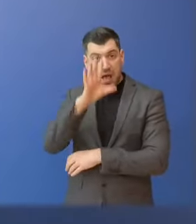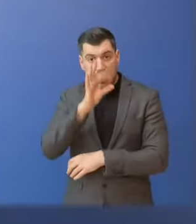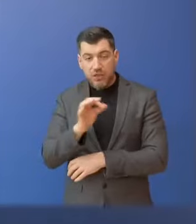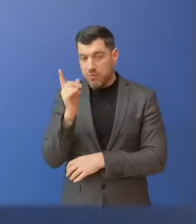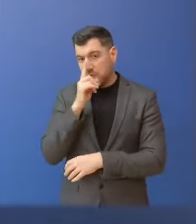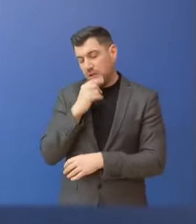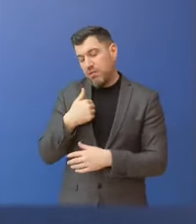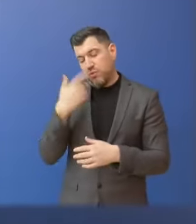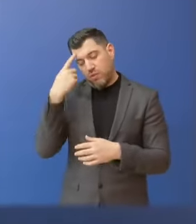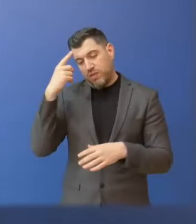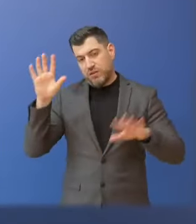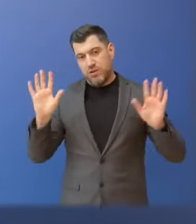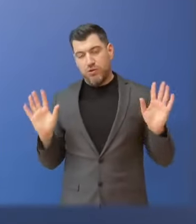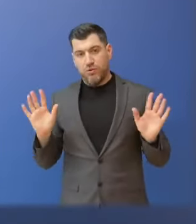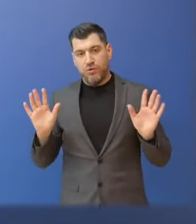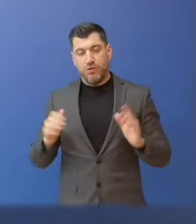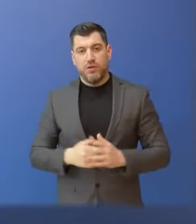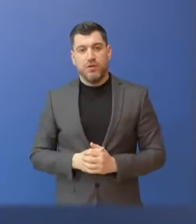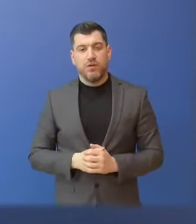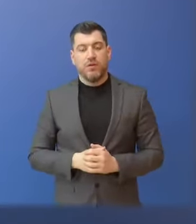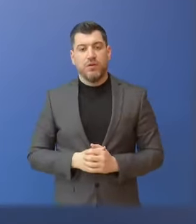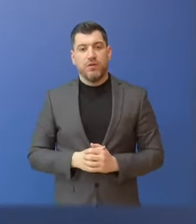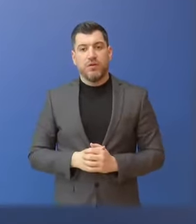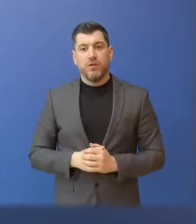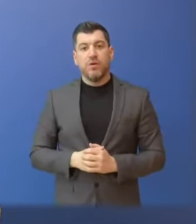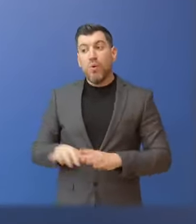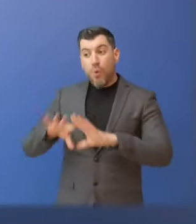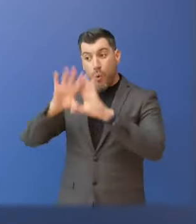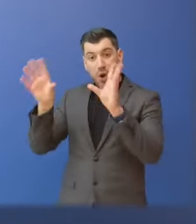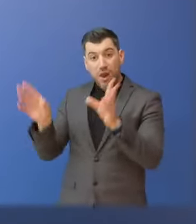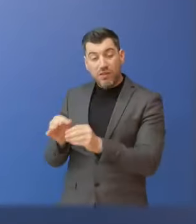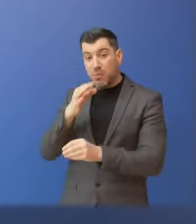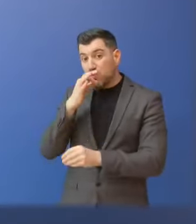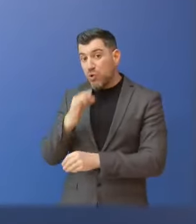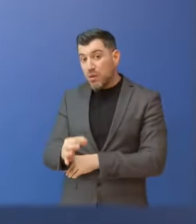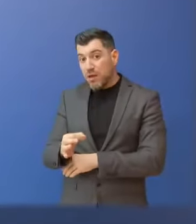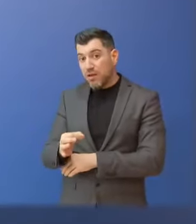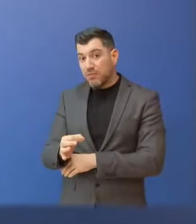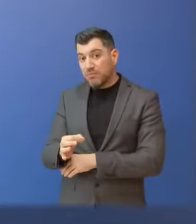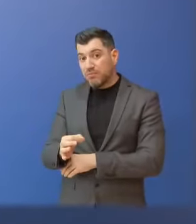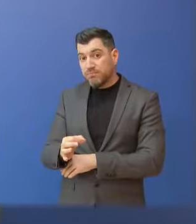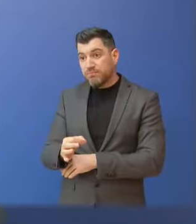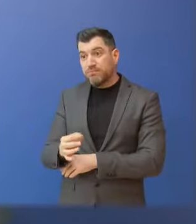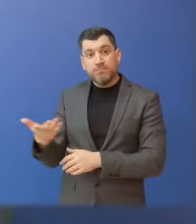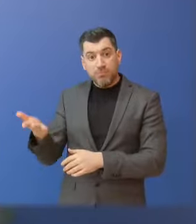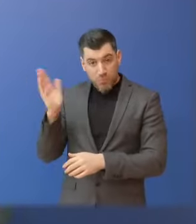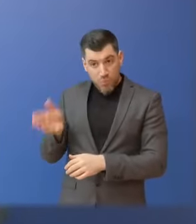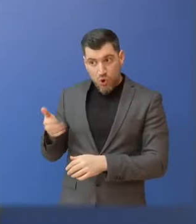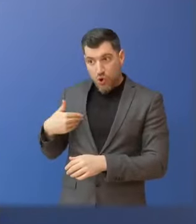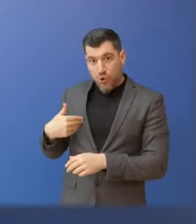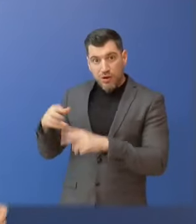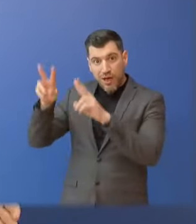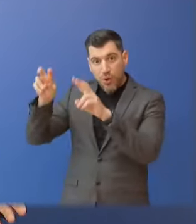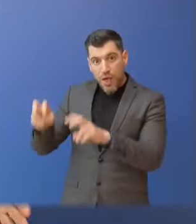ελέγξω την τα την αξιοπιστία όλων αυτών χωρίς να είναι προσωπική απάντηση σε κανέναν σε καμία περίπτωση δεν έχω αυτήν τη